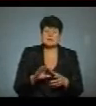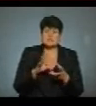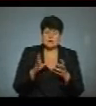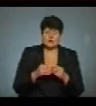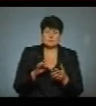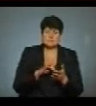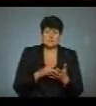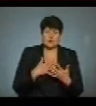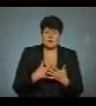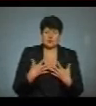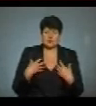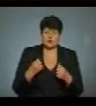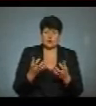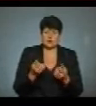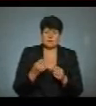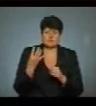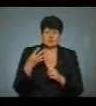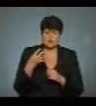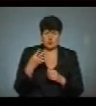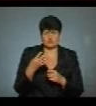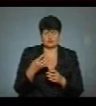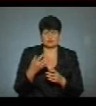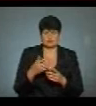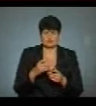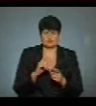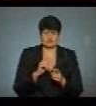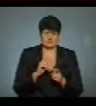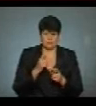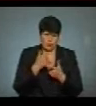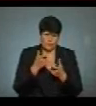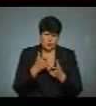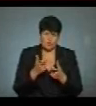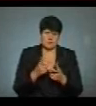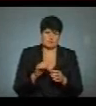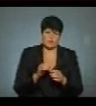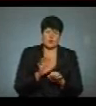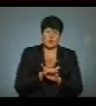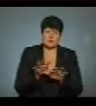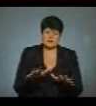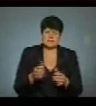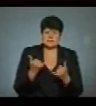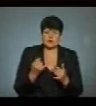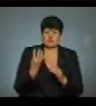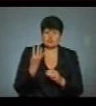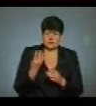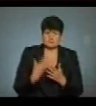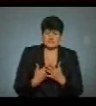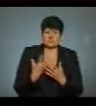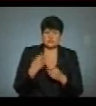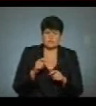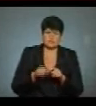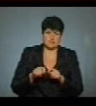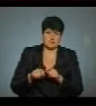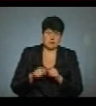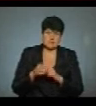громадського здоров'я України отримав 40 повідомлень про підозри на коронавірус. Наразі 4 зразки ще на дослідженні, повідомив заступник